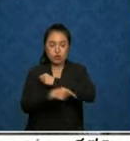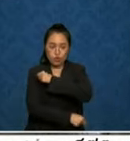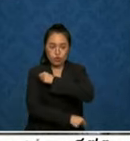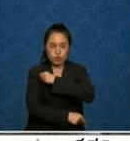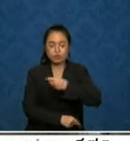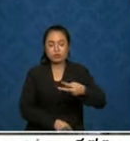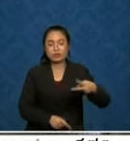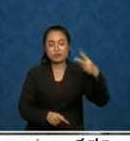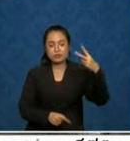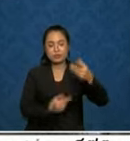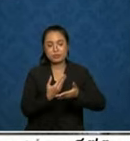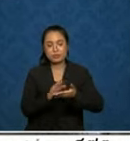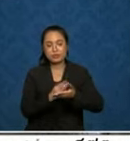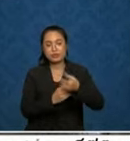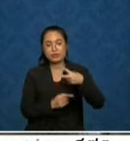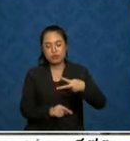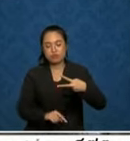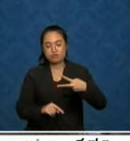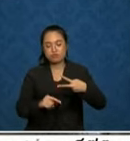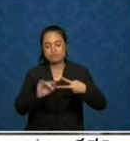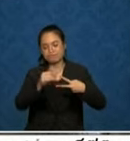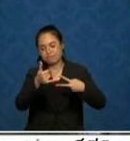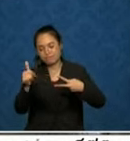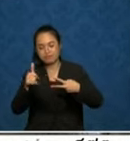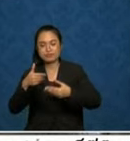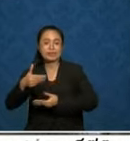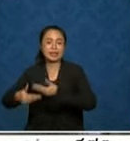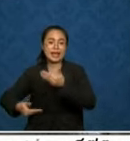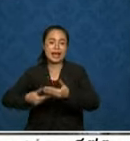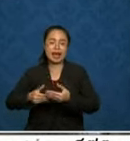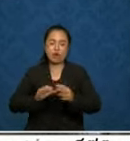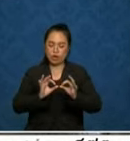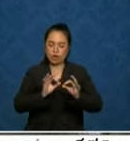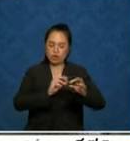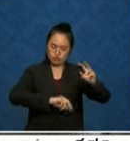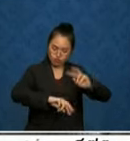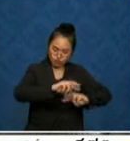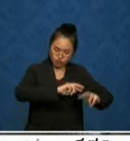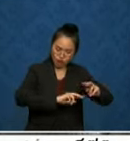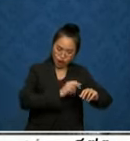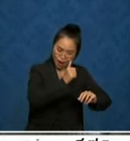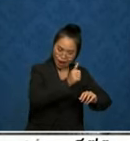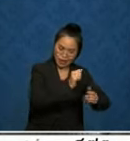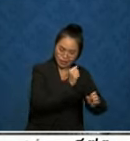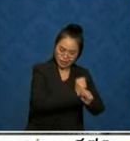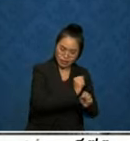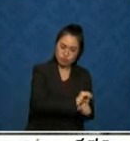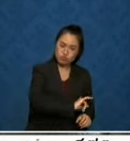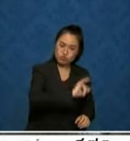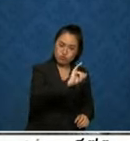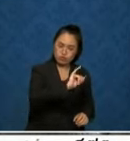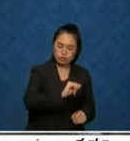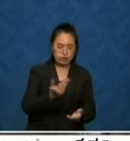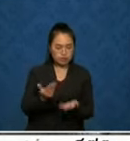ขายตรงบางธุรกิจขายตรงก็เป็นไปอย่างโปร่งใสบางธุรกิจก็แฝงจนท